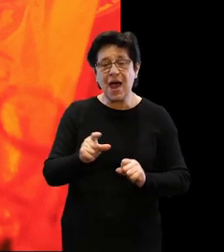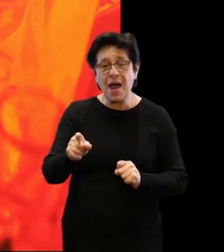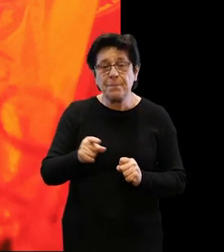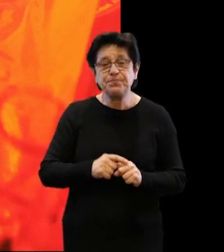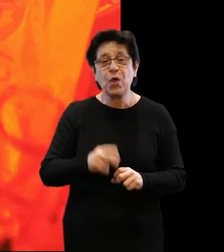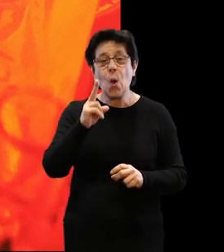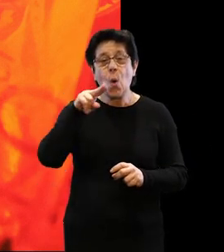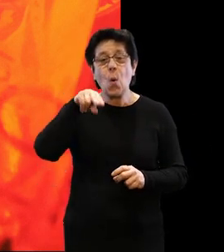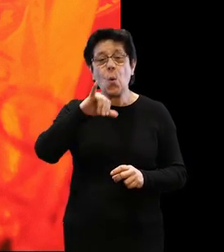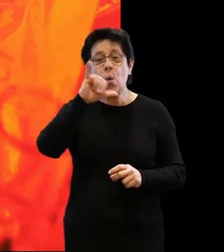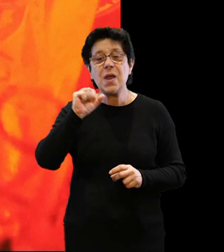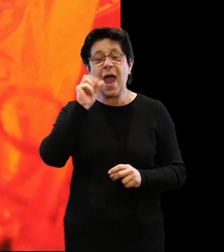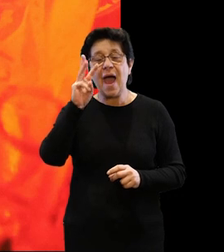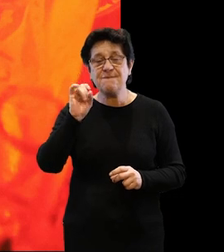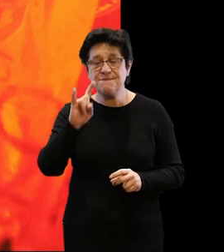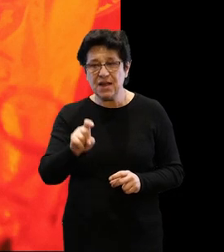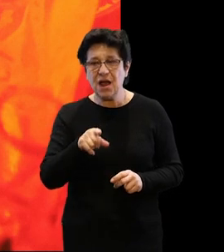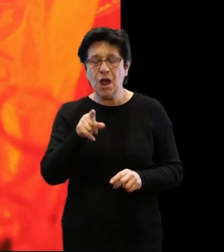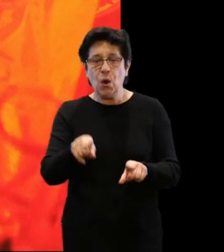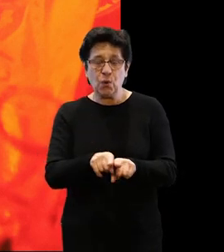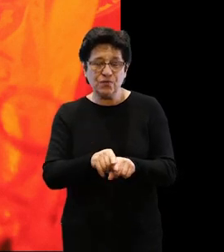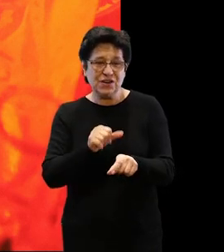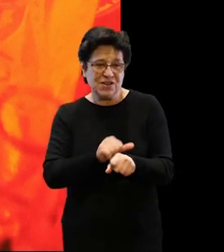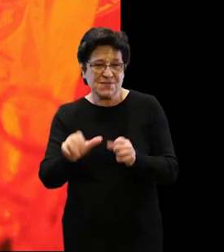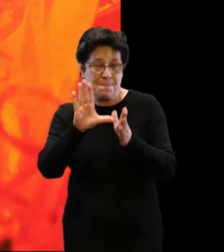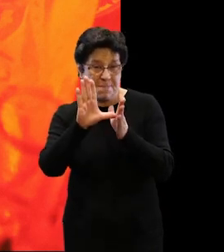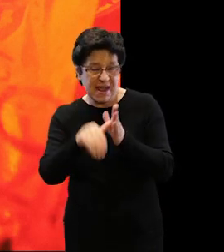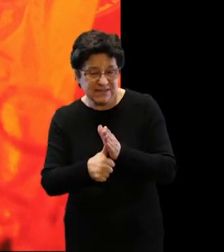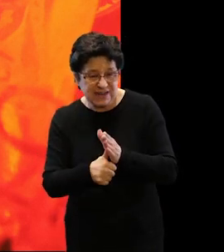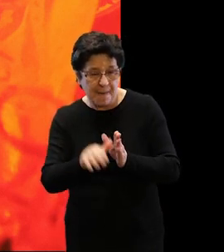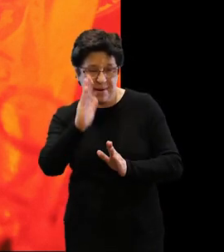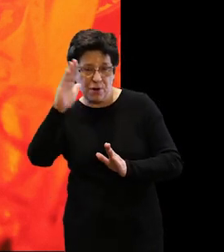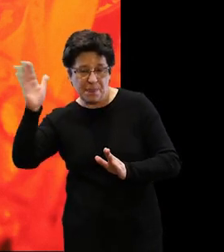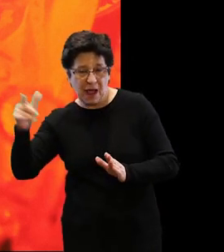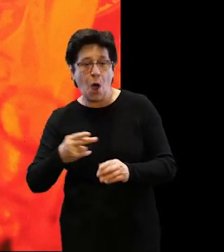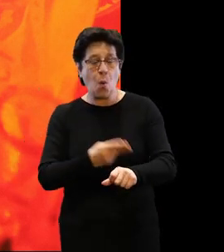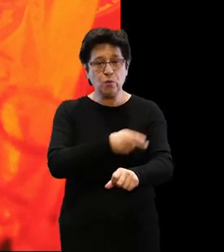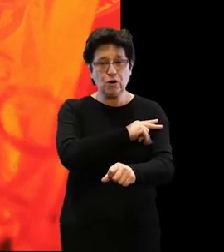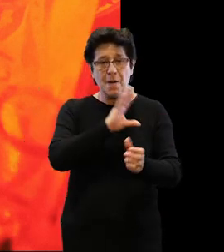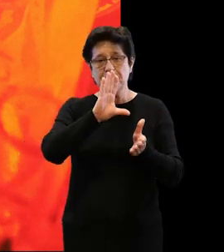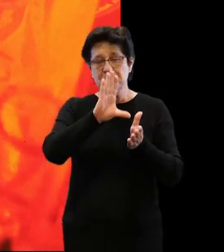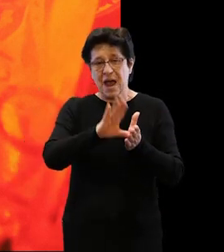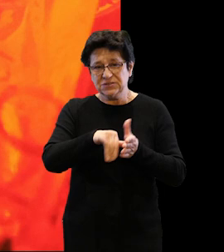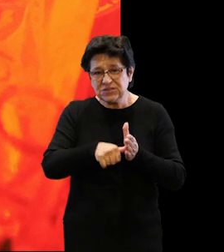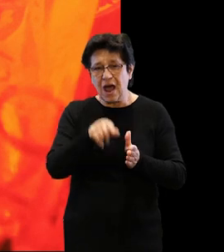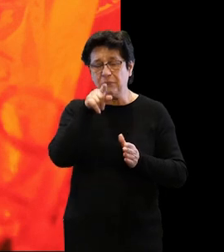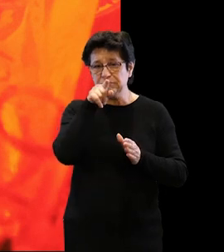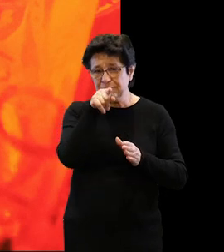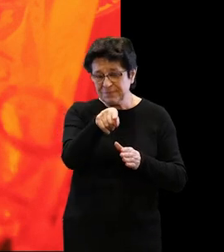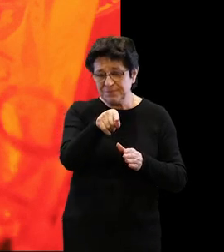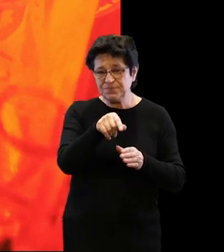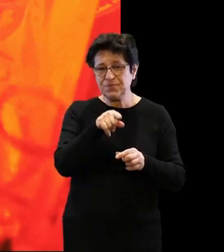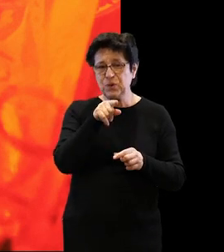organizatorem jest urząd miasta i Miejska Biblioteka Publiczna No nie ukrywam że jesteśmy w budynku wspaniałej